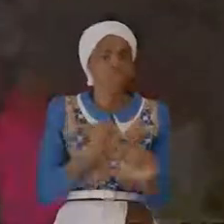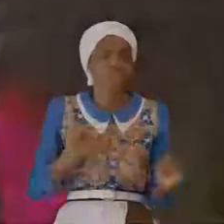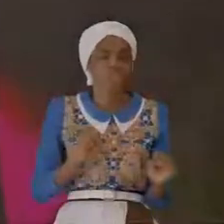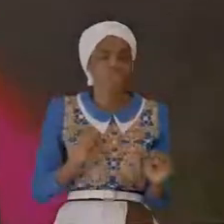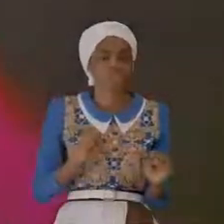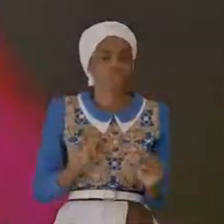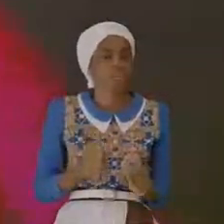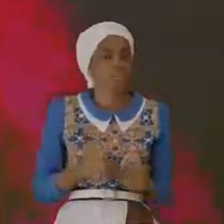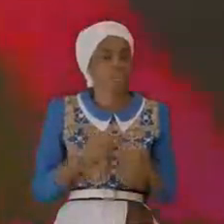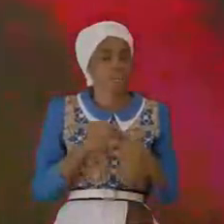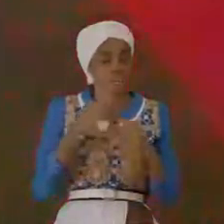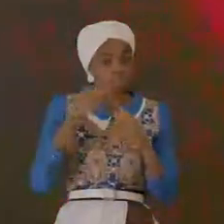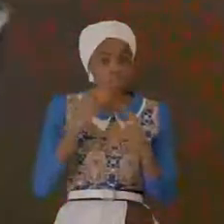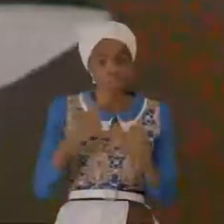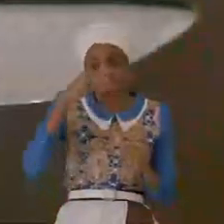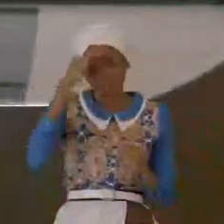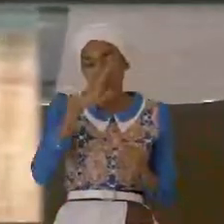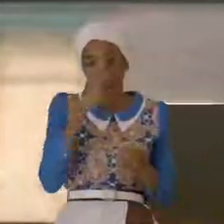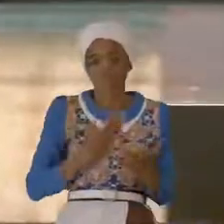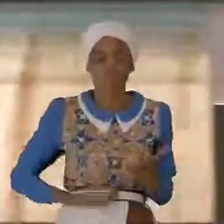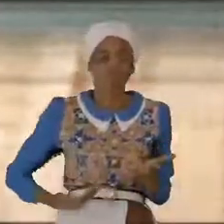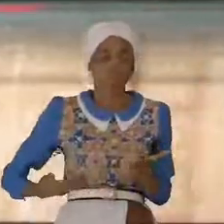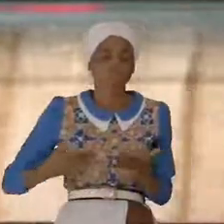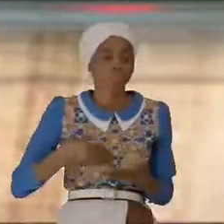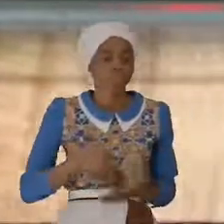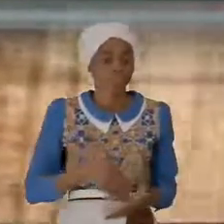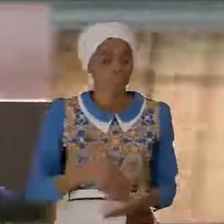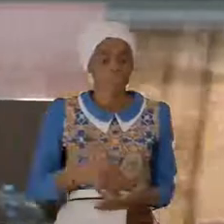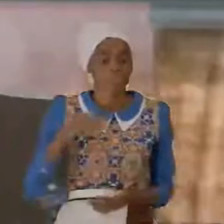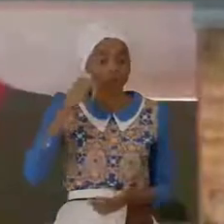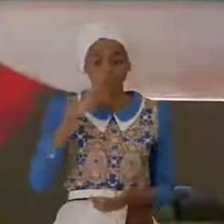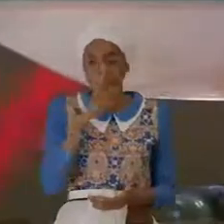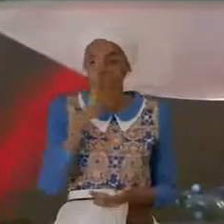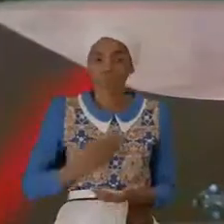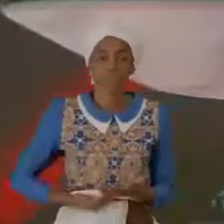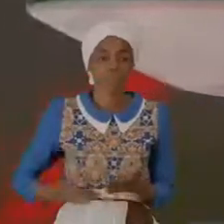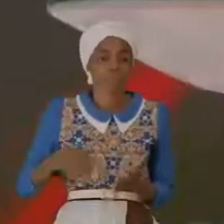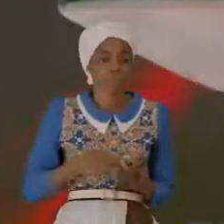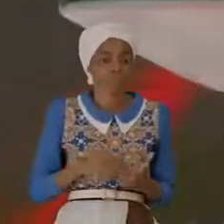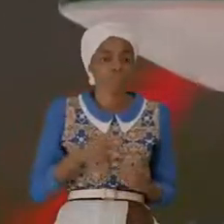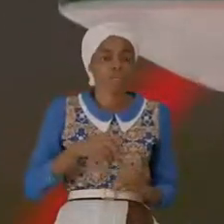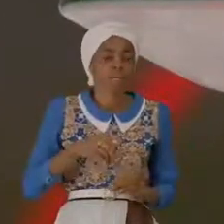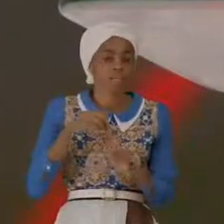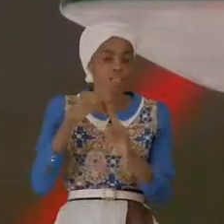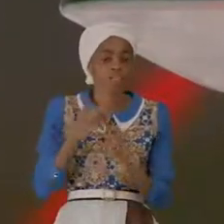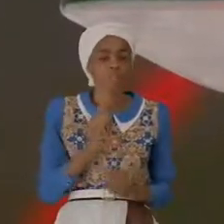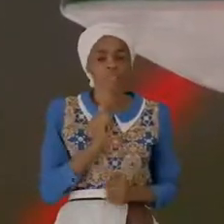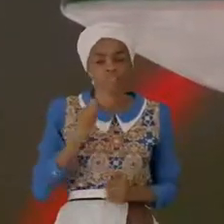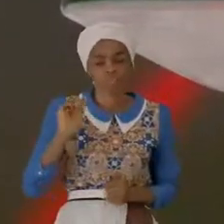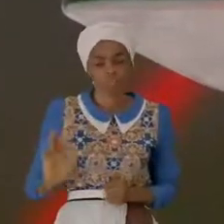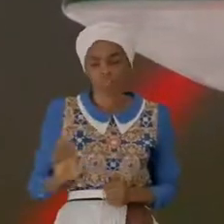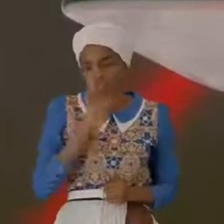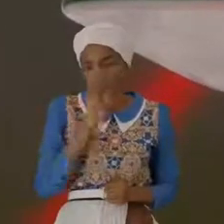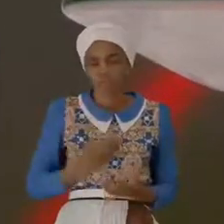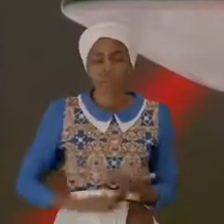Si un homme ne naît de nouveau, si une femme ne naît de nouveau, si un enfant ne naît de